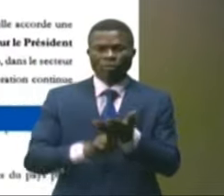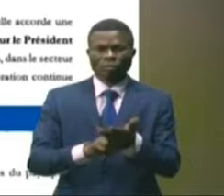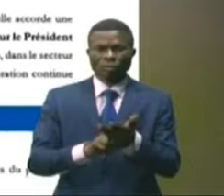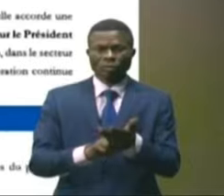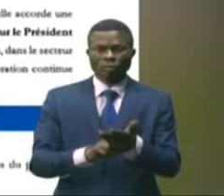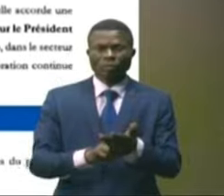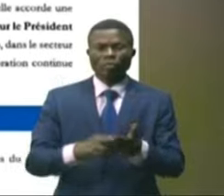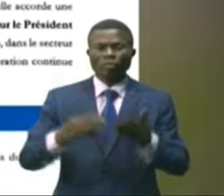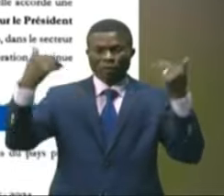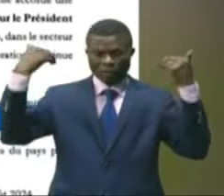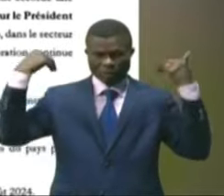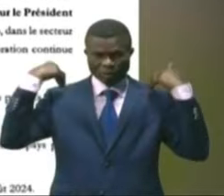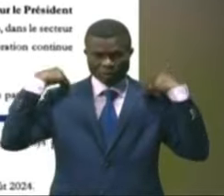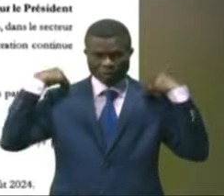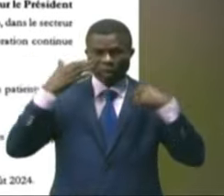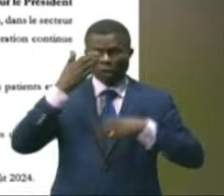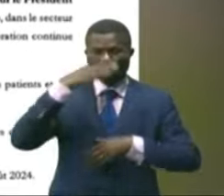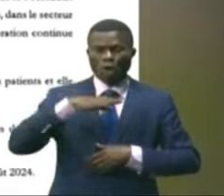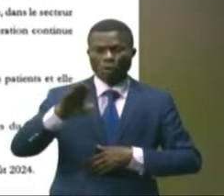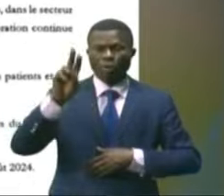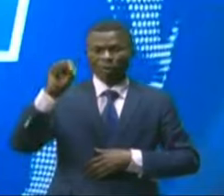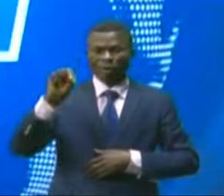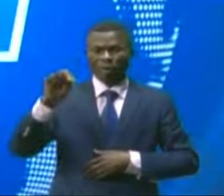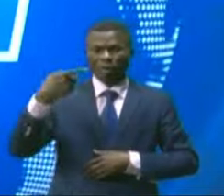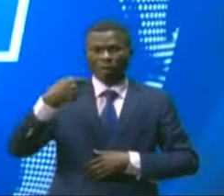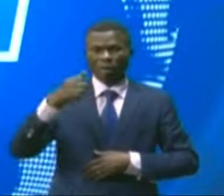la direction de la clinique Ngalima.